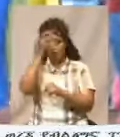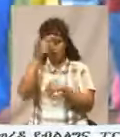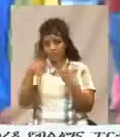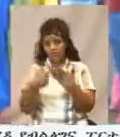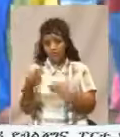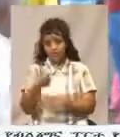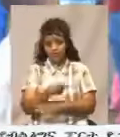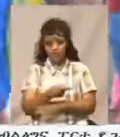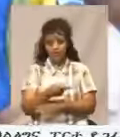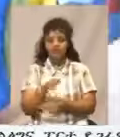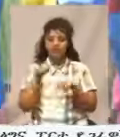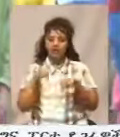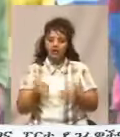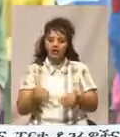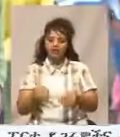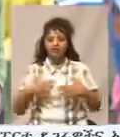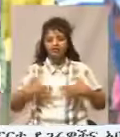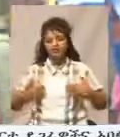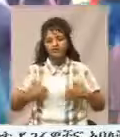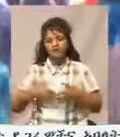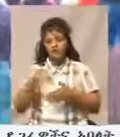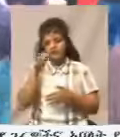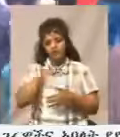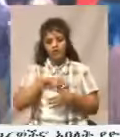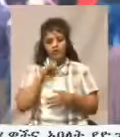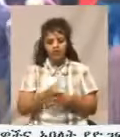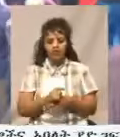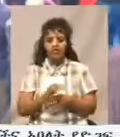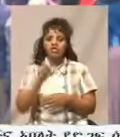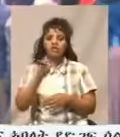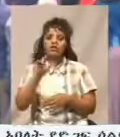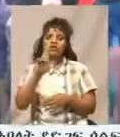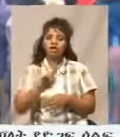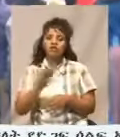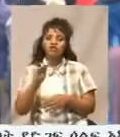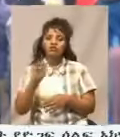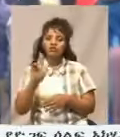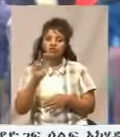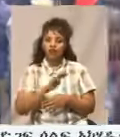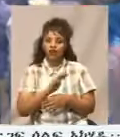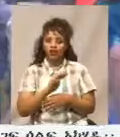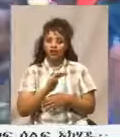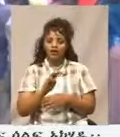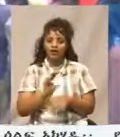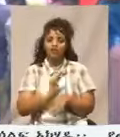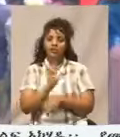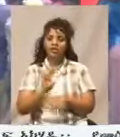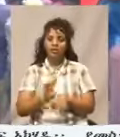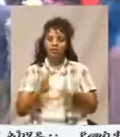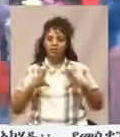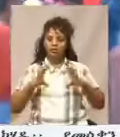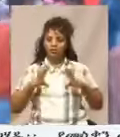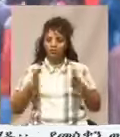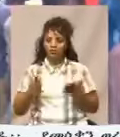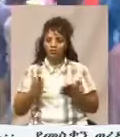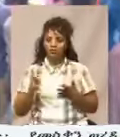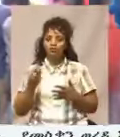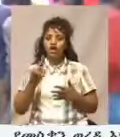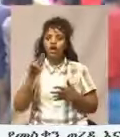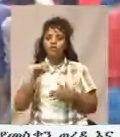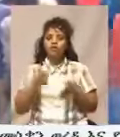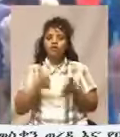ስለሆነ በዛሬ ተደስቼ የወጣው ሰው ነኝ። የጨበራ ጩርጩራ ብሔራዊ ፓርክን፣ የዱርግ ዱራሜ መንገድ